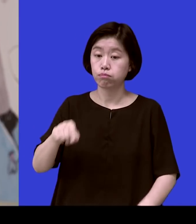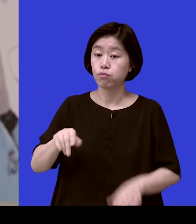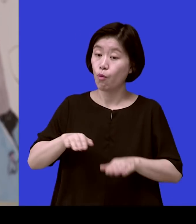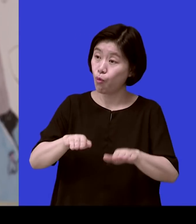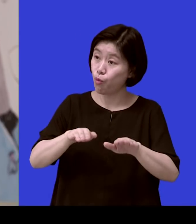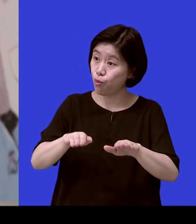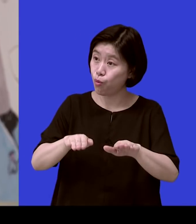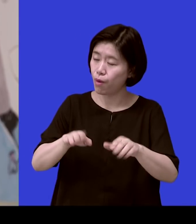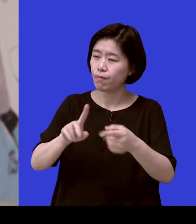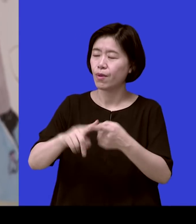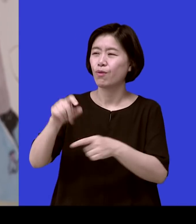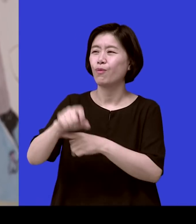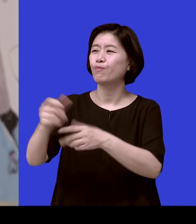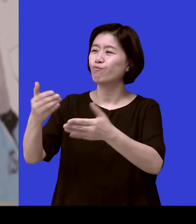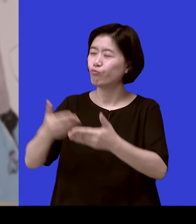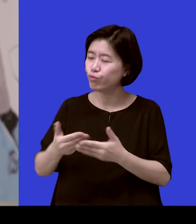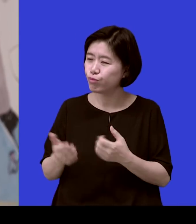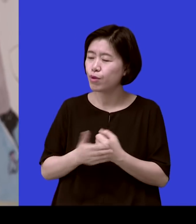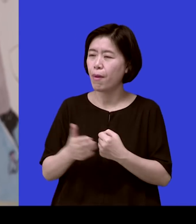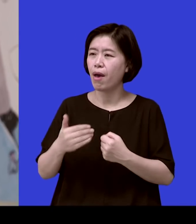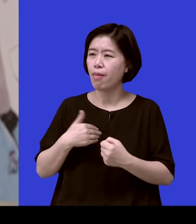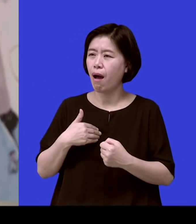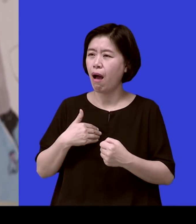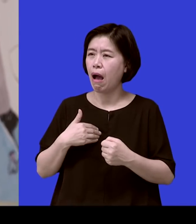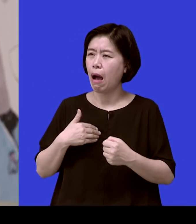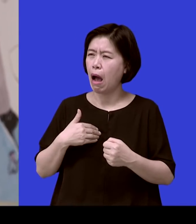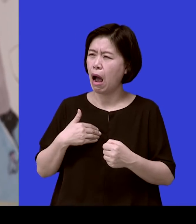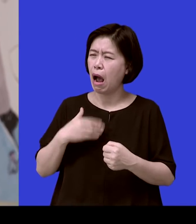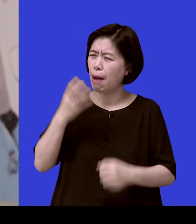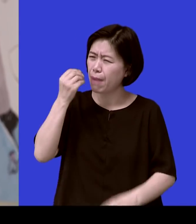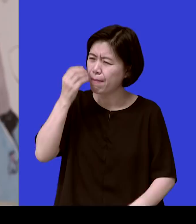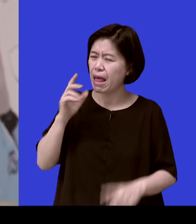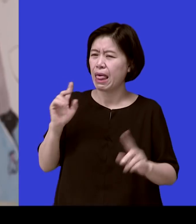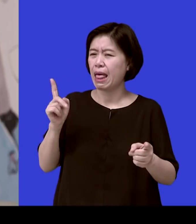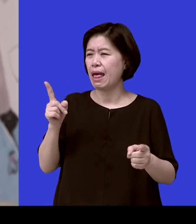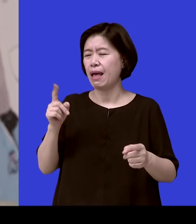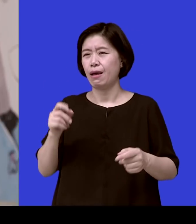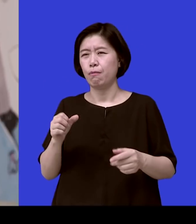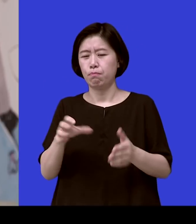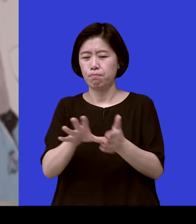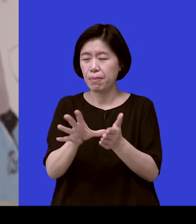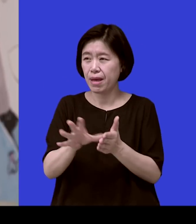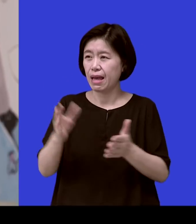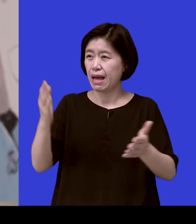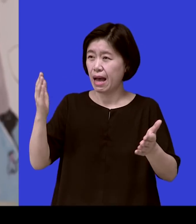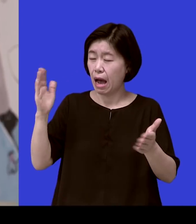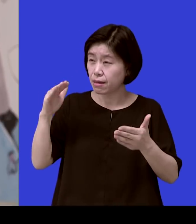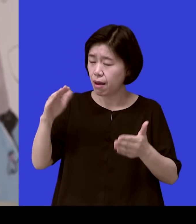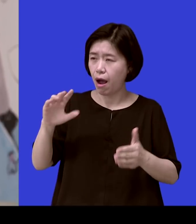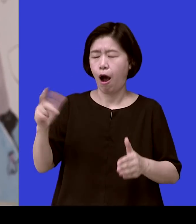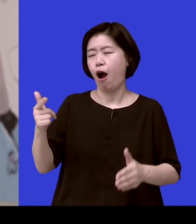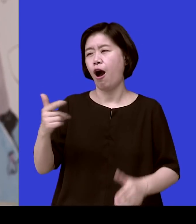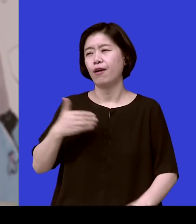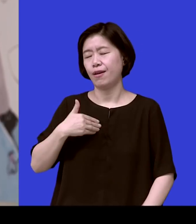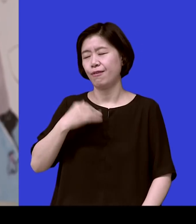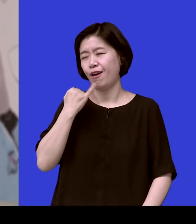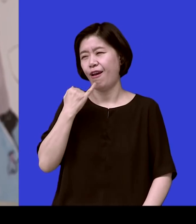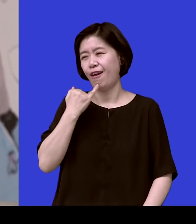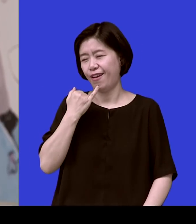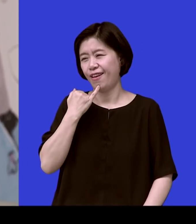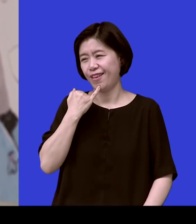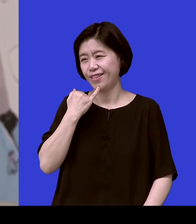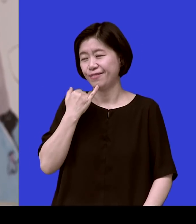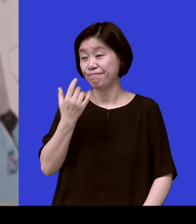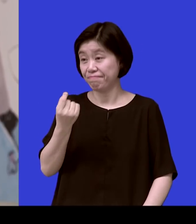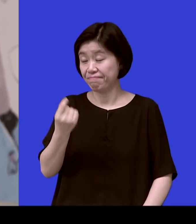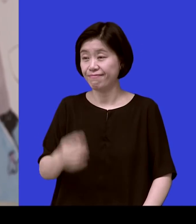내가 문제아가 아니구나. 내가 불량한 아이가 아니구나. 나 참 괜찮은 아이구나. 네. 엄마가 나를 그렇게